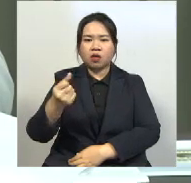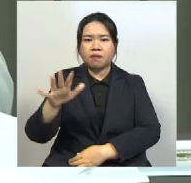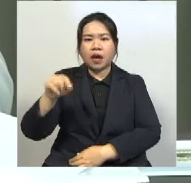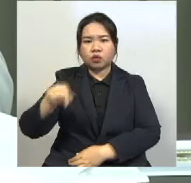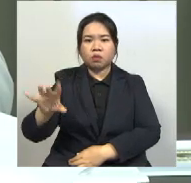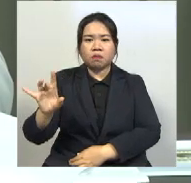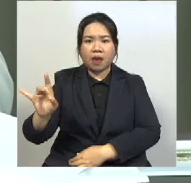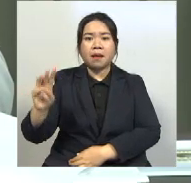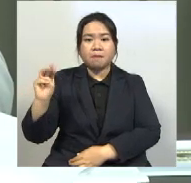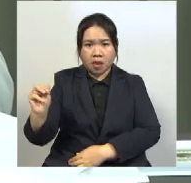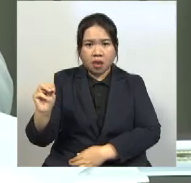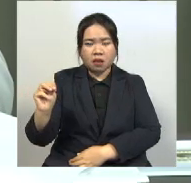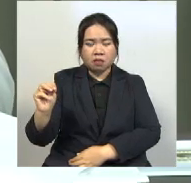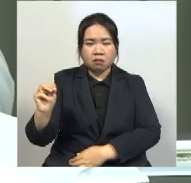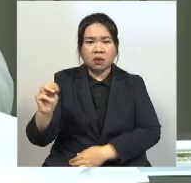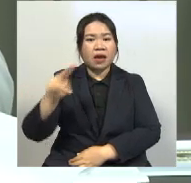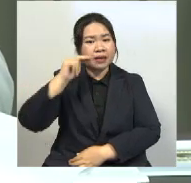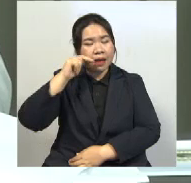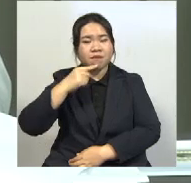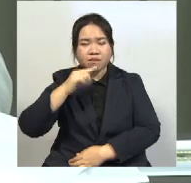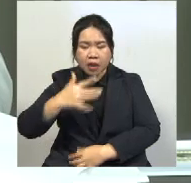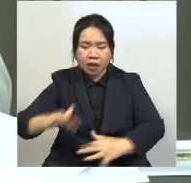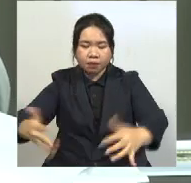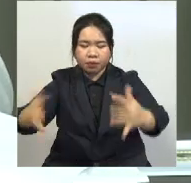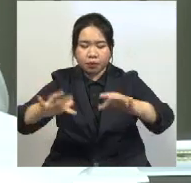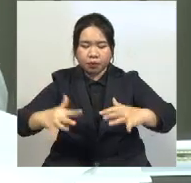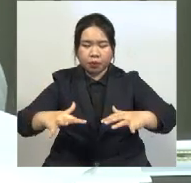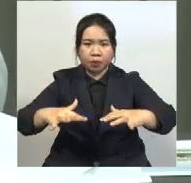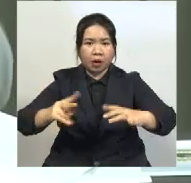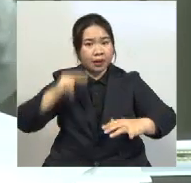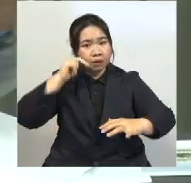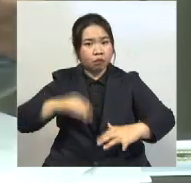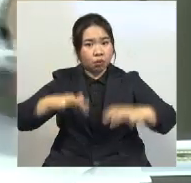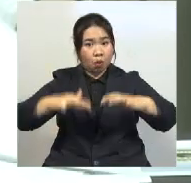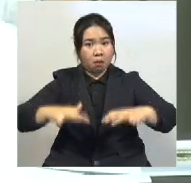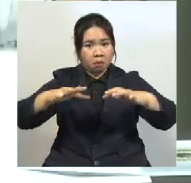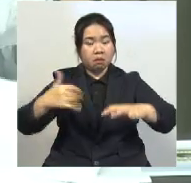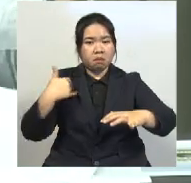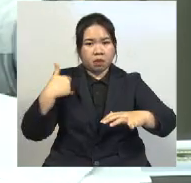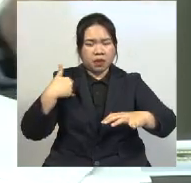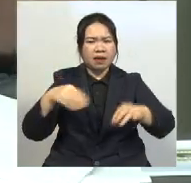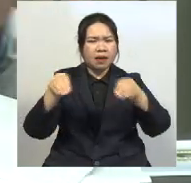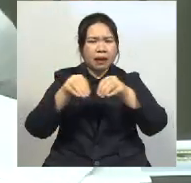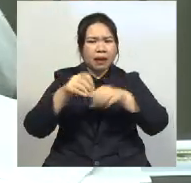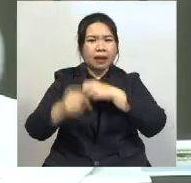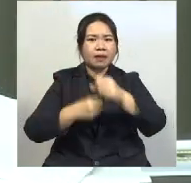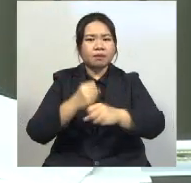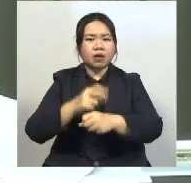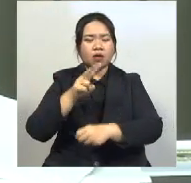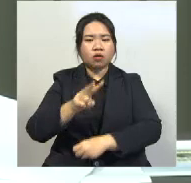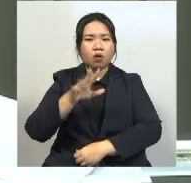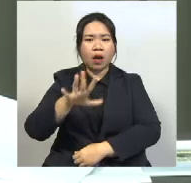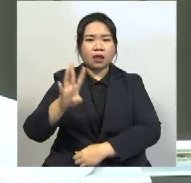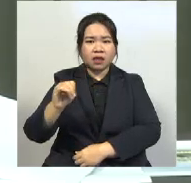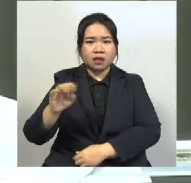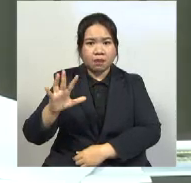115.8 เมตรเหนือระดับน้ำทะเลปานกลางซึ่งใกล้เคียงกับปี2545